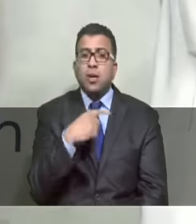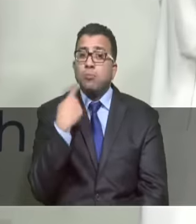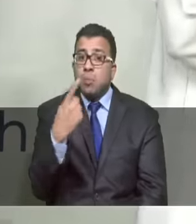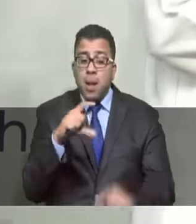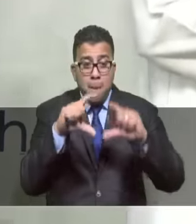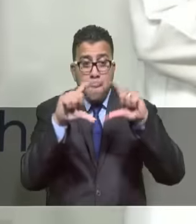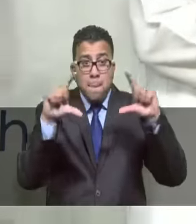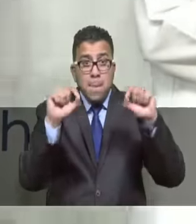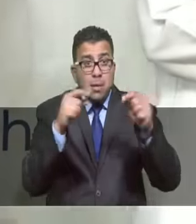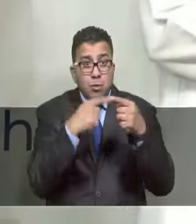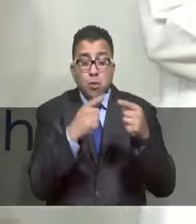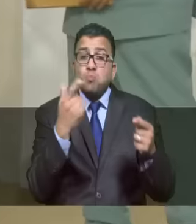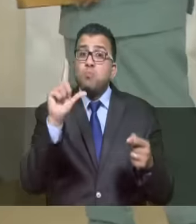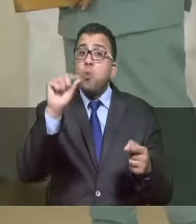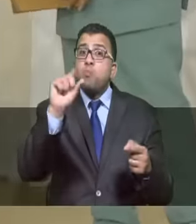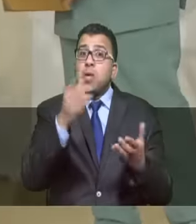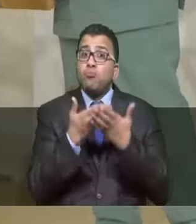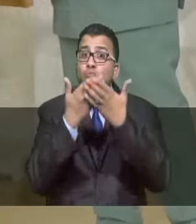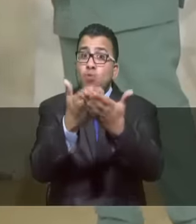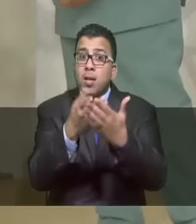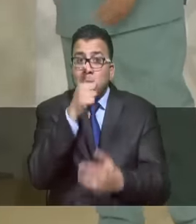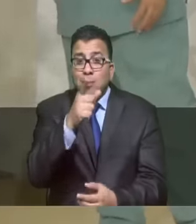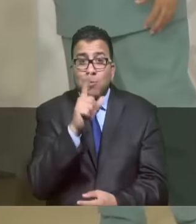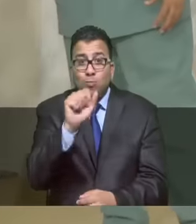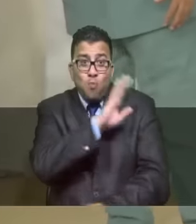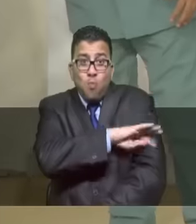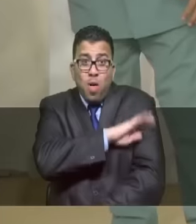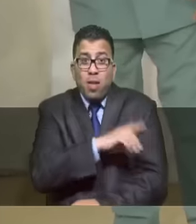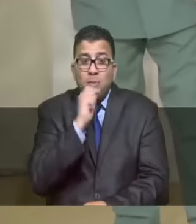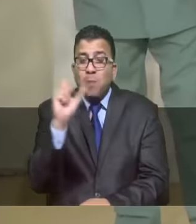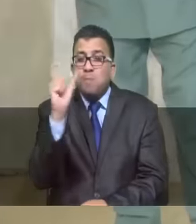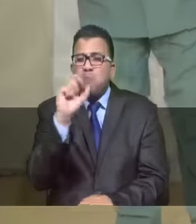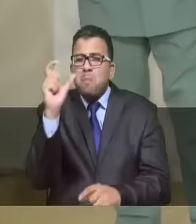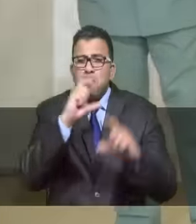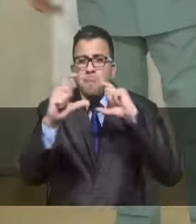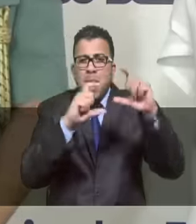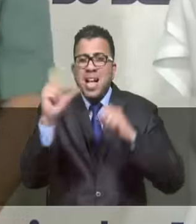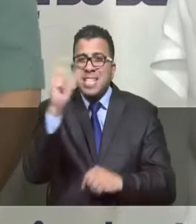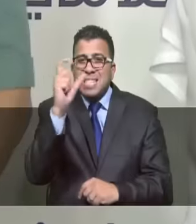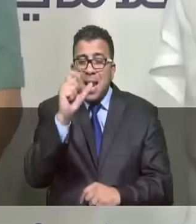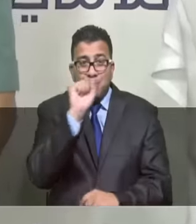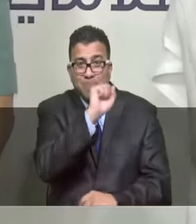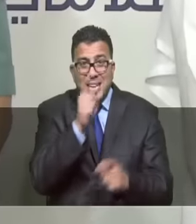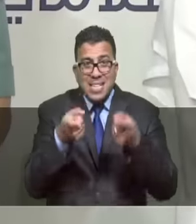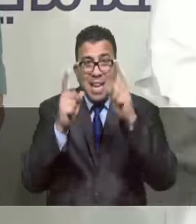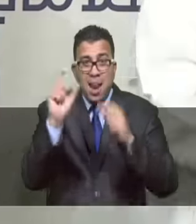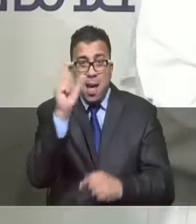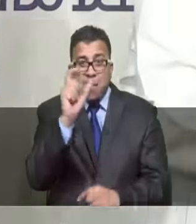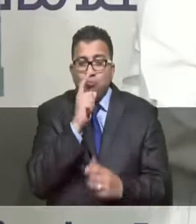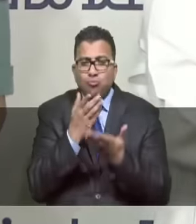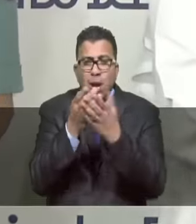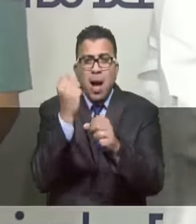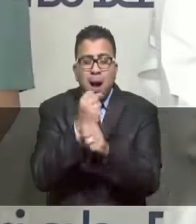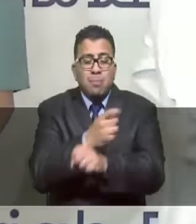هذه البطاقة خدمة متميزة يقدمها مصرف الشارقة الإسلامي حصريا لموظفي القيادة العامة لشرطة الشارقة